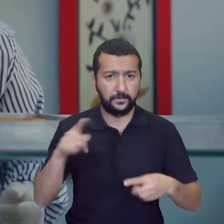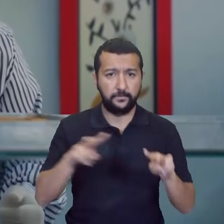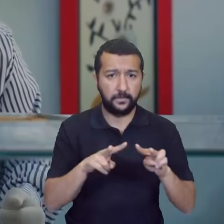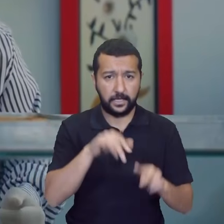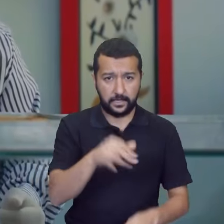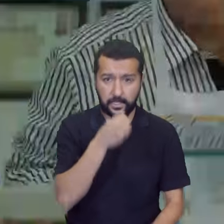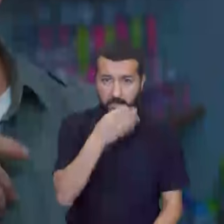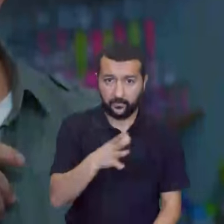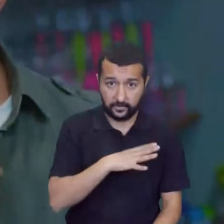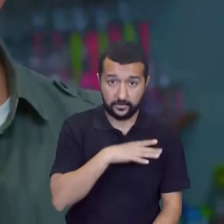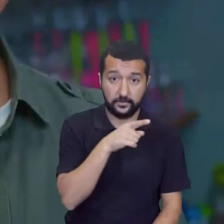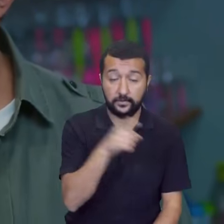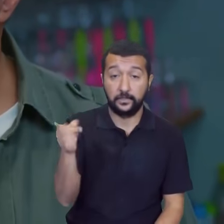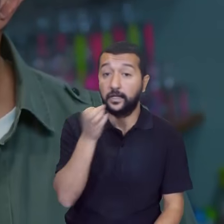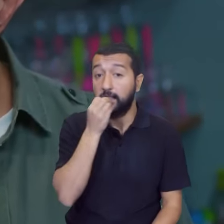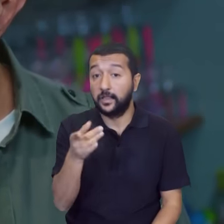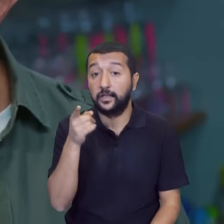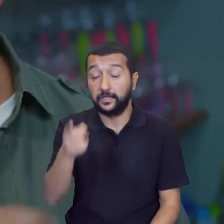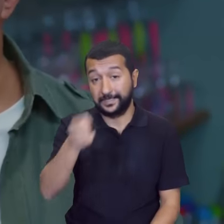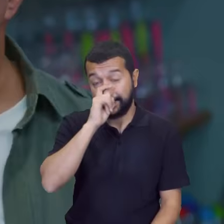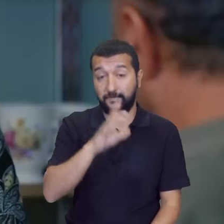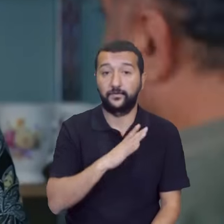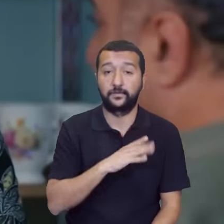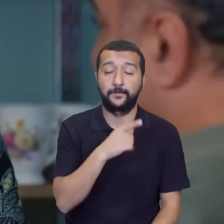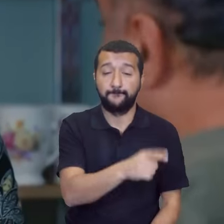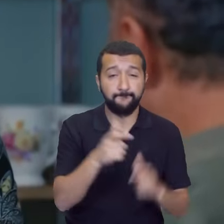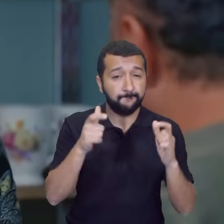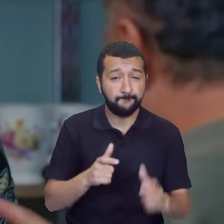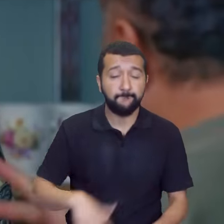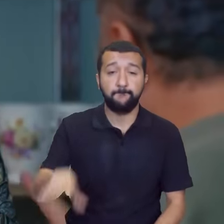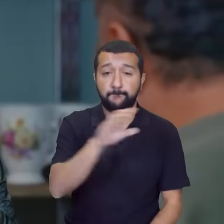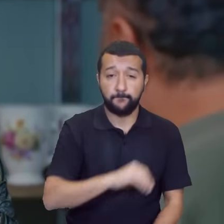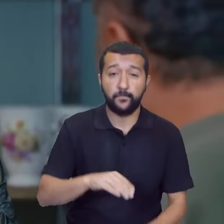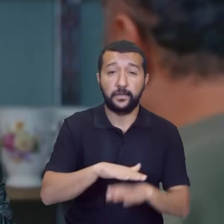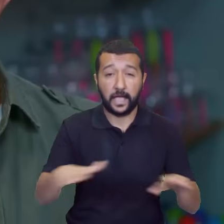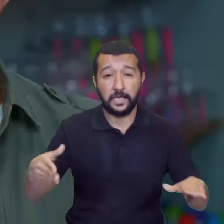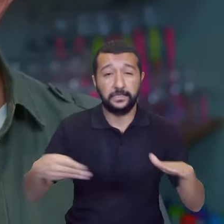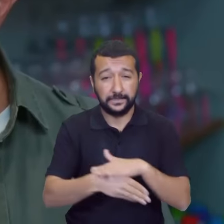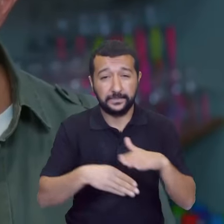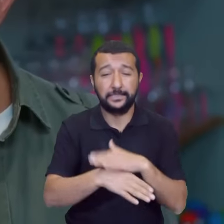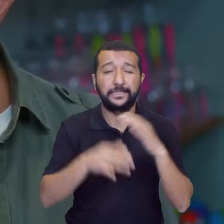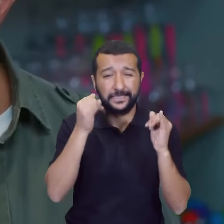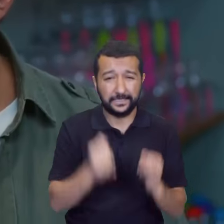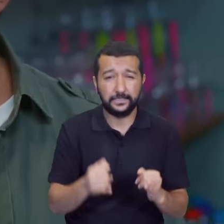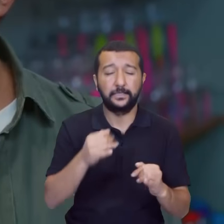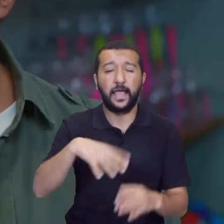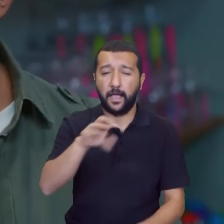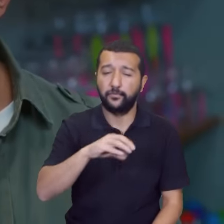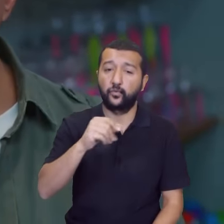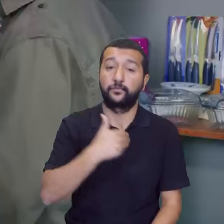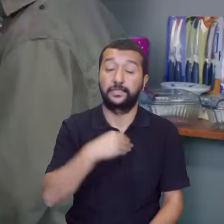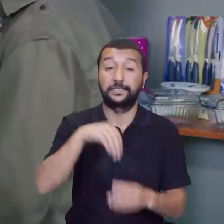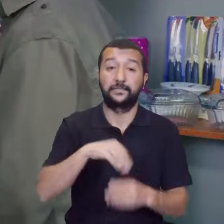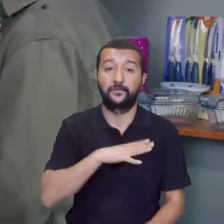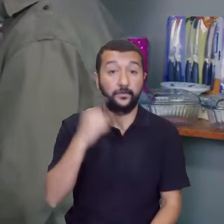ilgili istihbarat mı var elinde? İstihbaratın kralı. Mahallenin bütün halı altına süpürülmüş. Kiri, pası, tozu hepsi